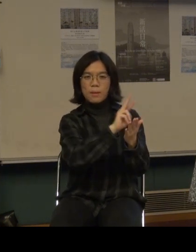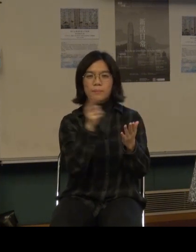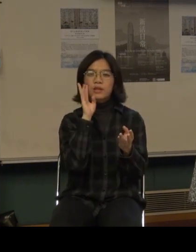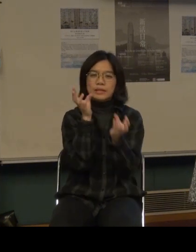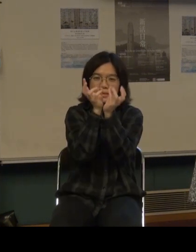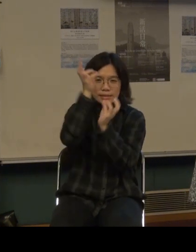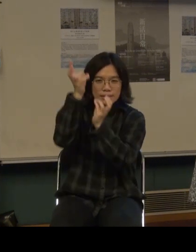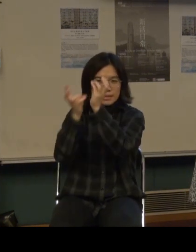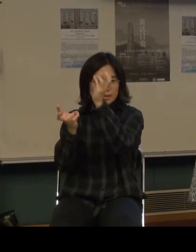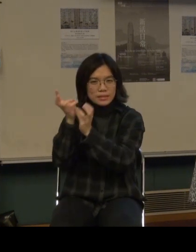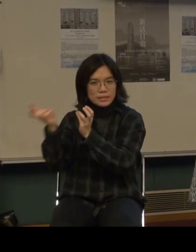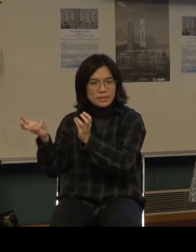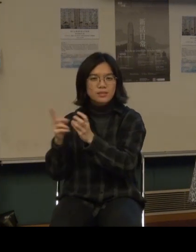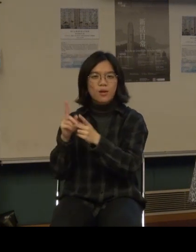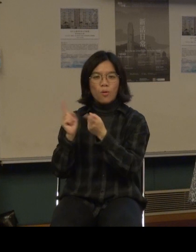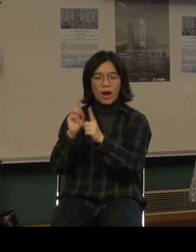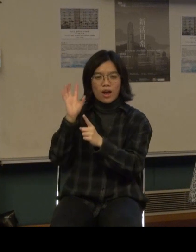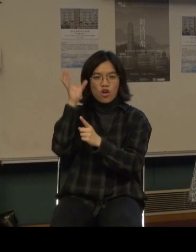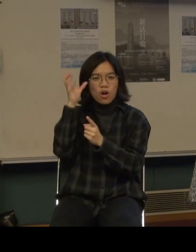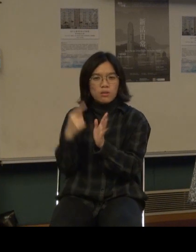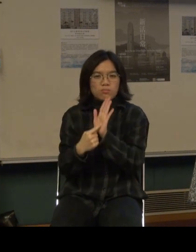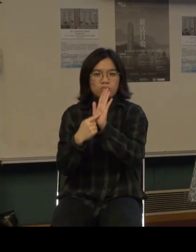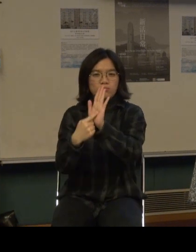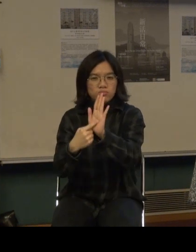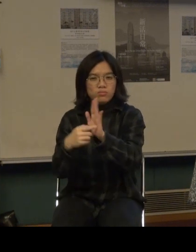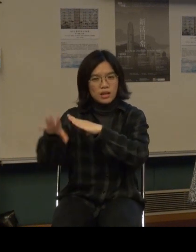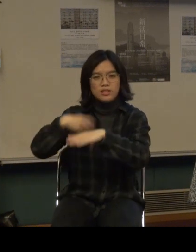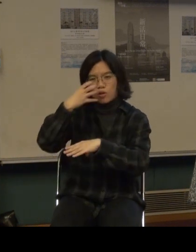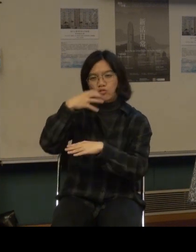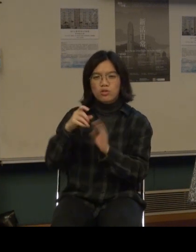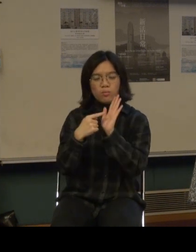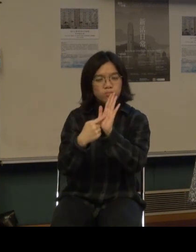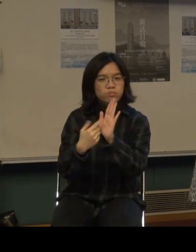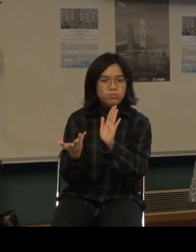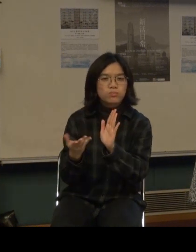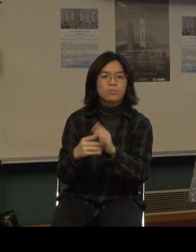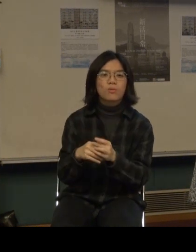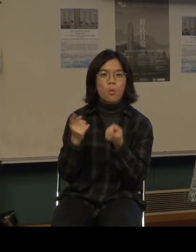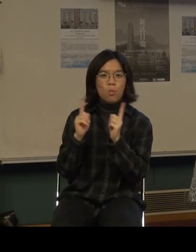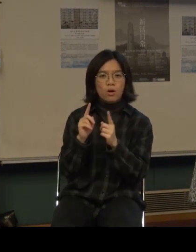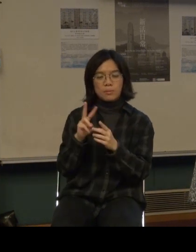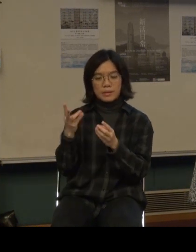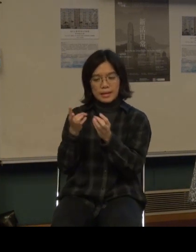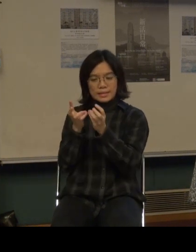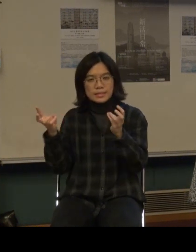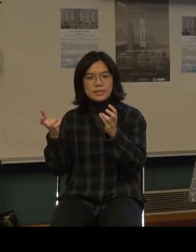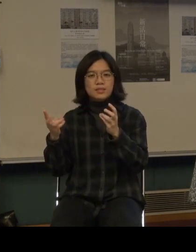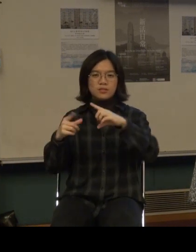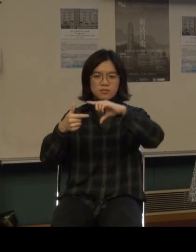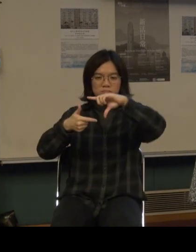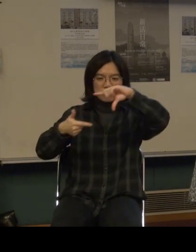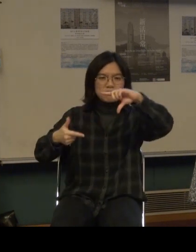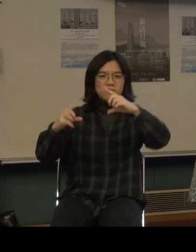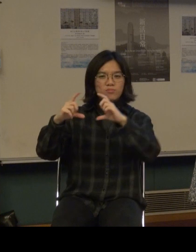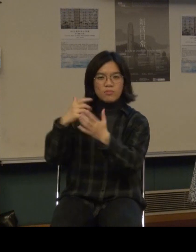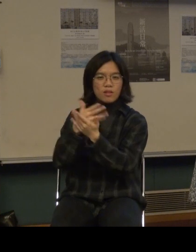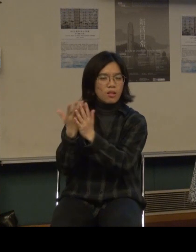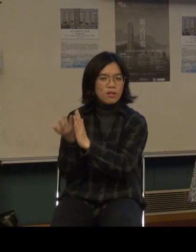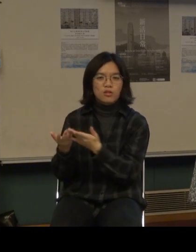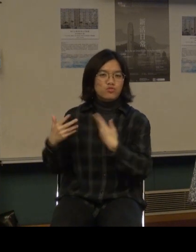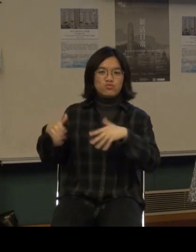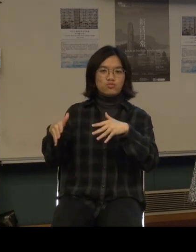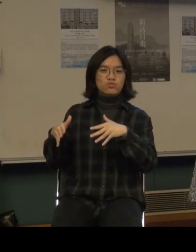些的抽象的概念，甚至很多時候只是簡單變成一些的簡單的線條和一些的平面。這個這樣的